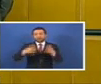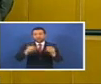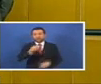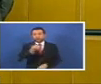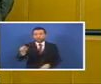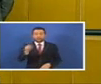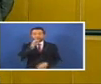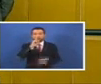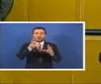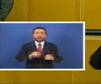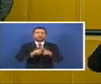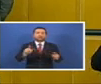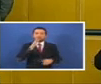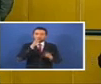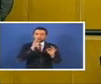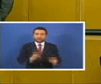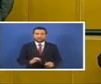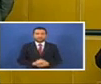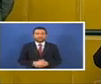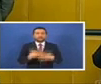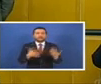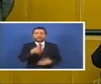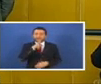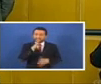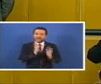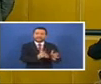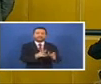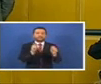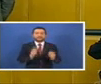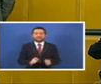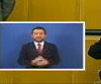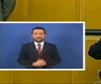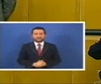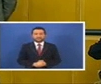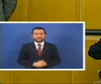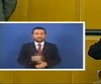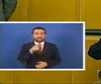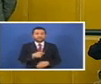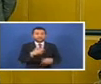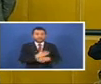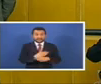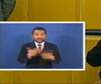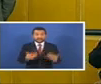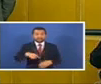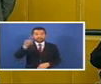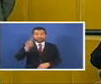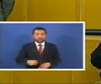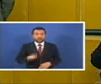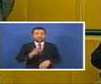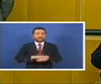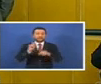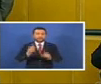olanları susturmadıklarını biliyoruz. Ve bilmeye de devam edeceğiz. Bu nedenle bugün